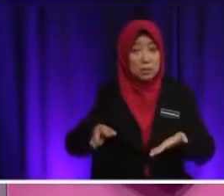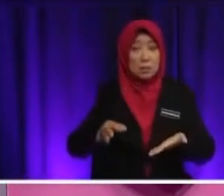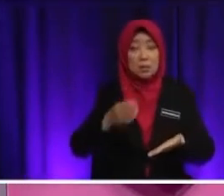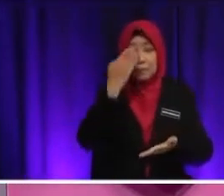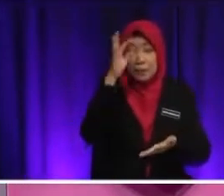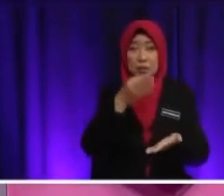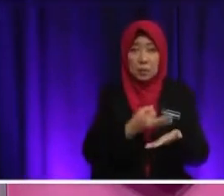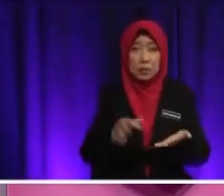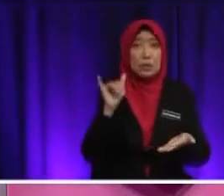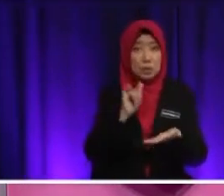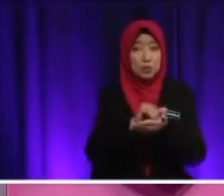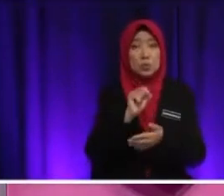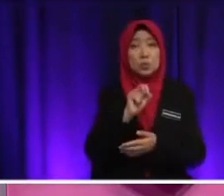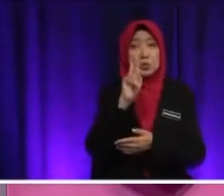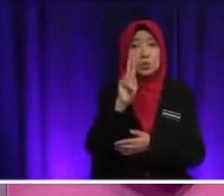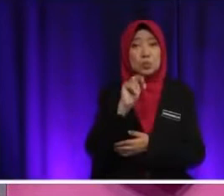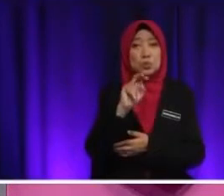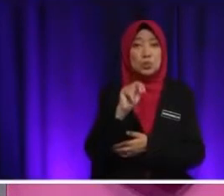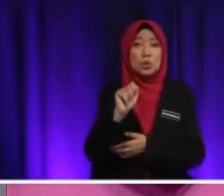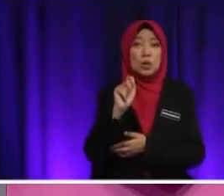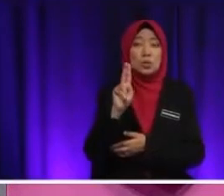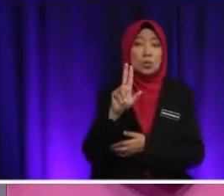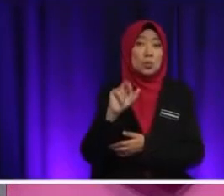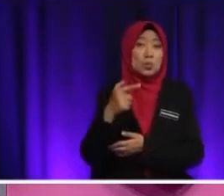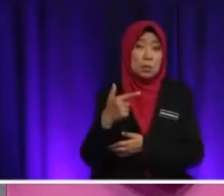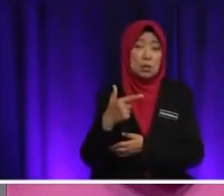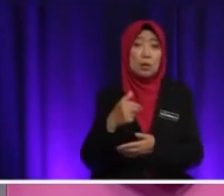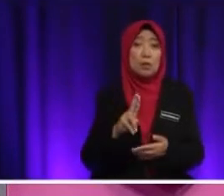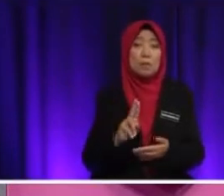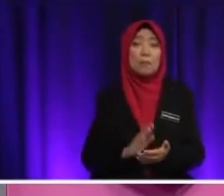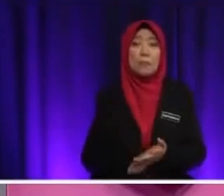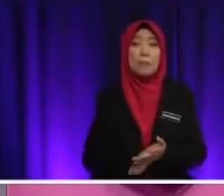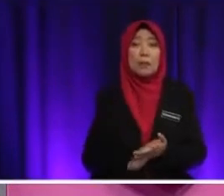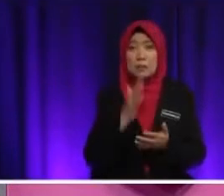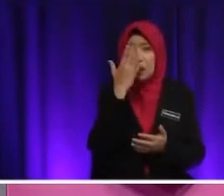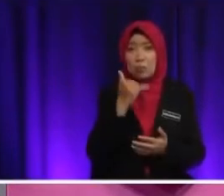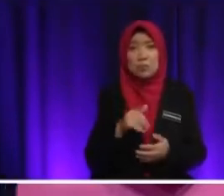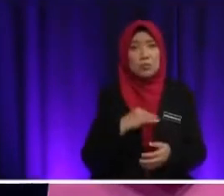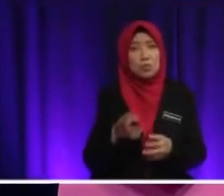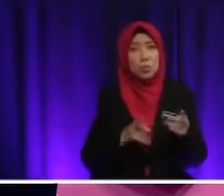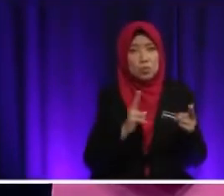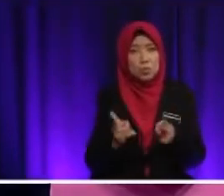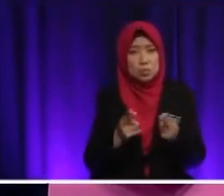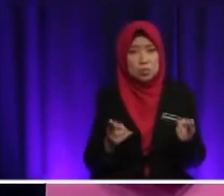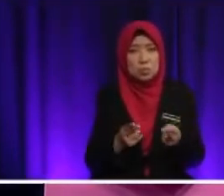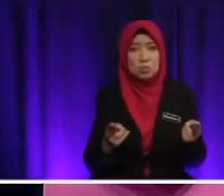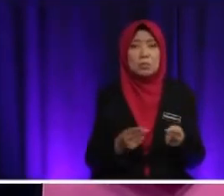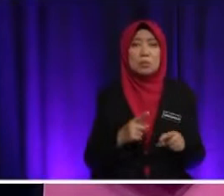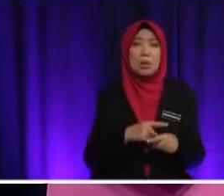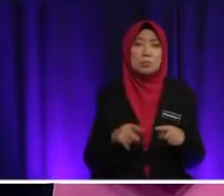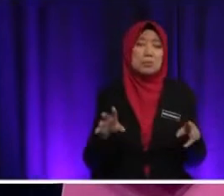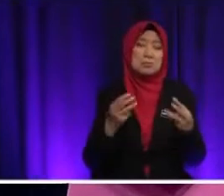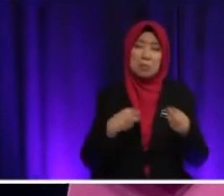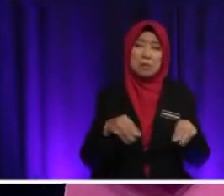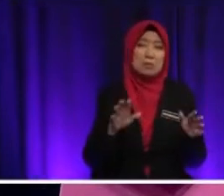juga sunnatullah. Ya? Kadang-kadang kita, ustaz kenapa saya dah berusaha ustaz, saya dah puluh, kenapa saya tak berjaya?